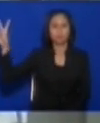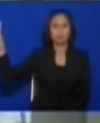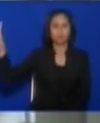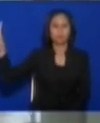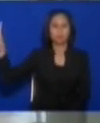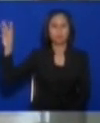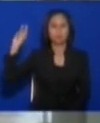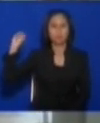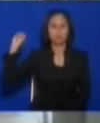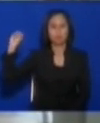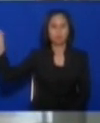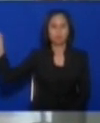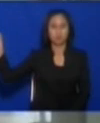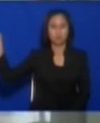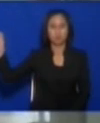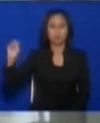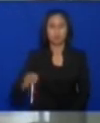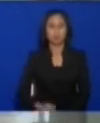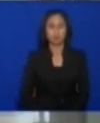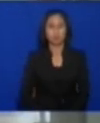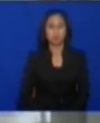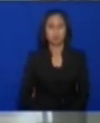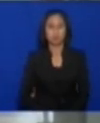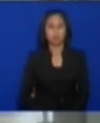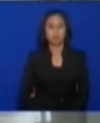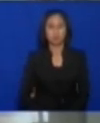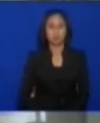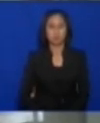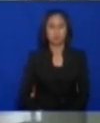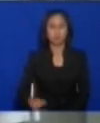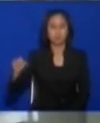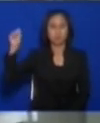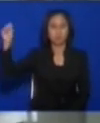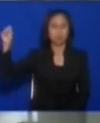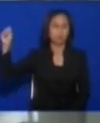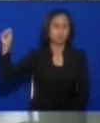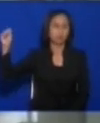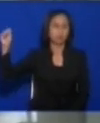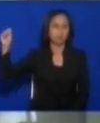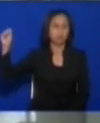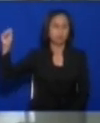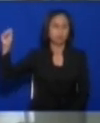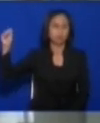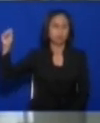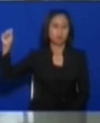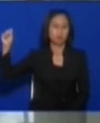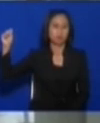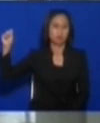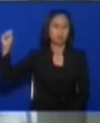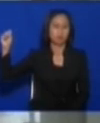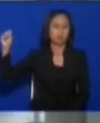srep adalah terjemahan dari Selaras esnya itu Selaras